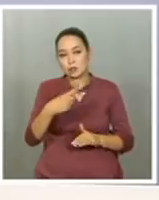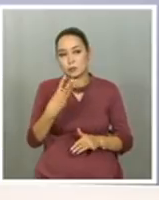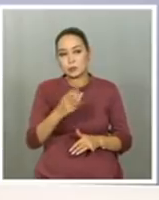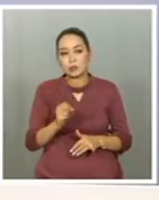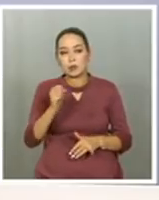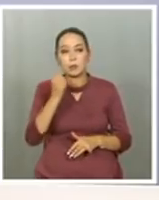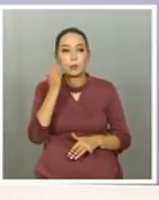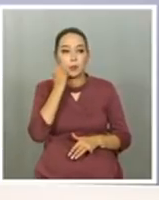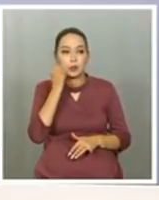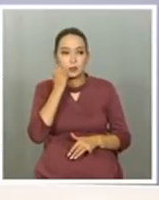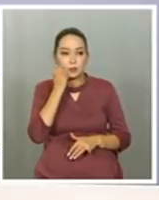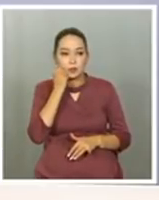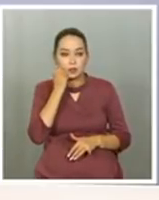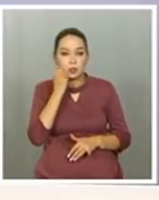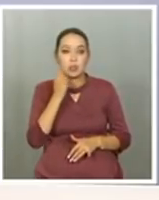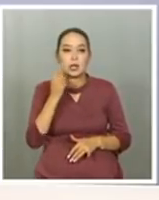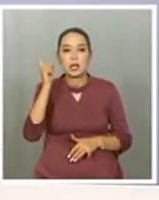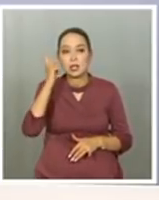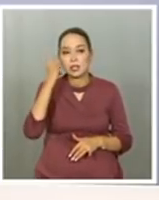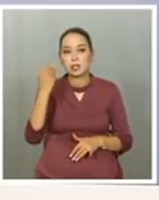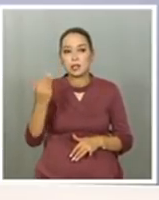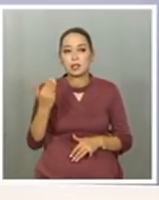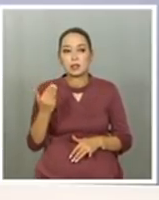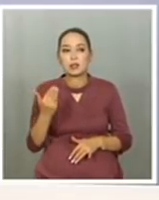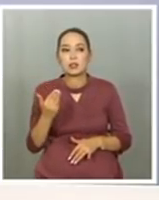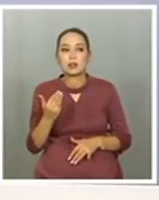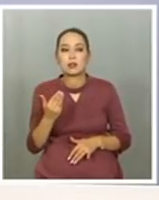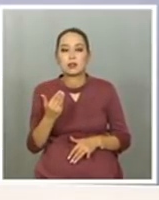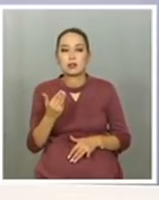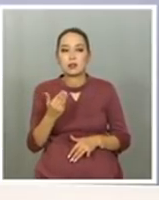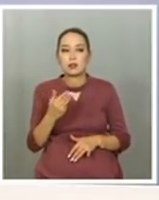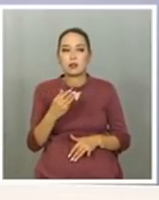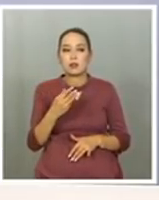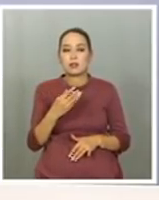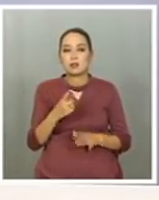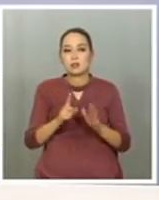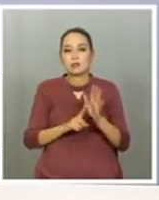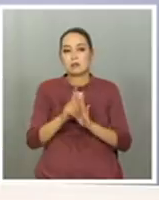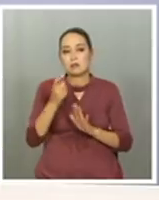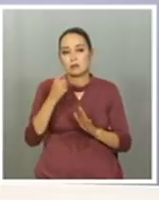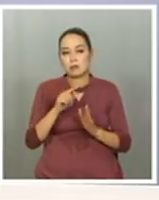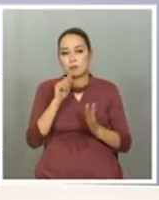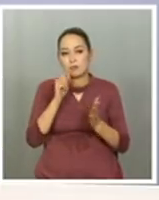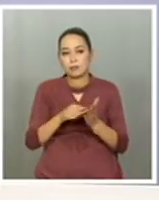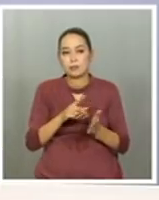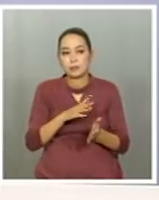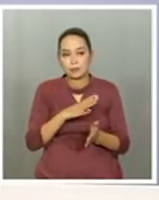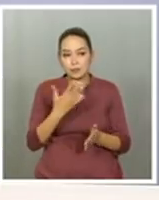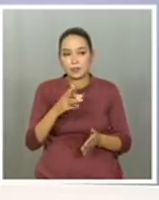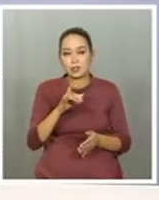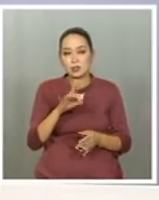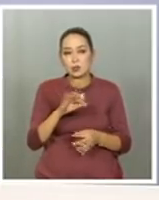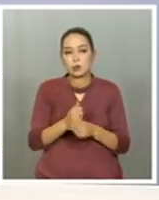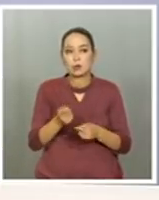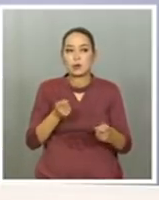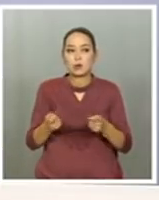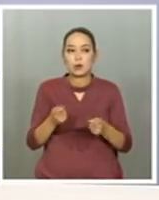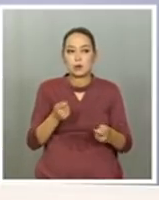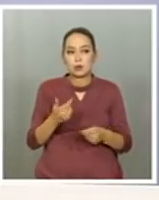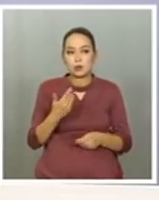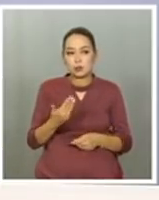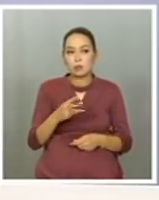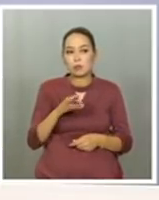Мәскеуде Германияның сыртқы істер министрі Рибентроп пен КСРО-ның үкімет төрағасы Молотовтың